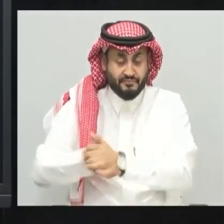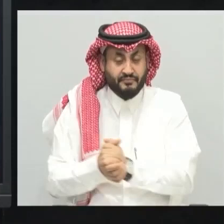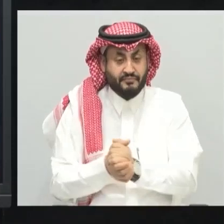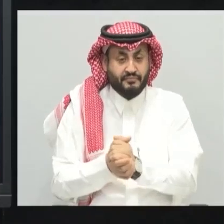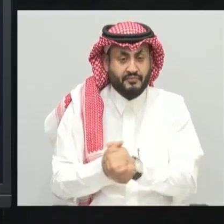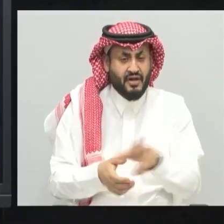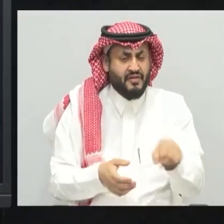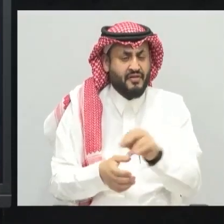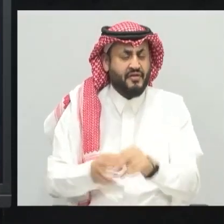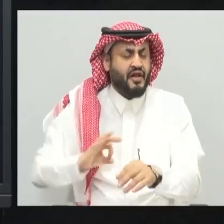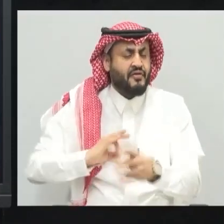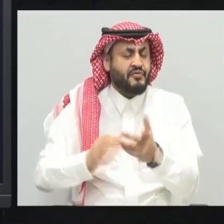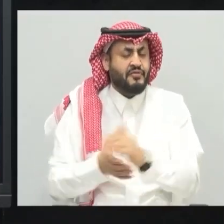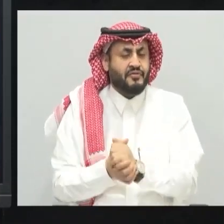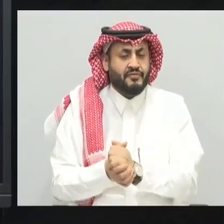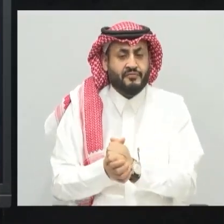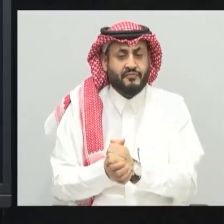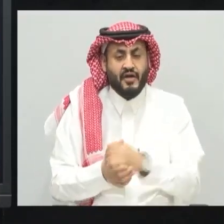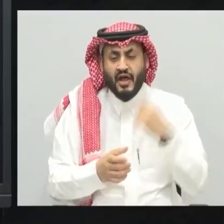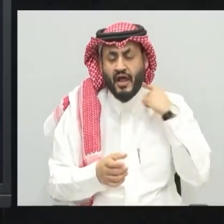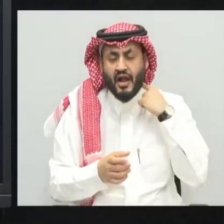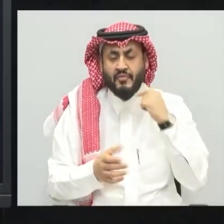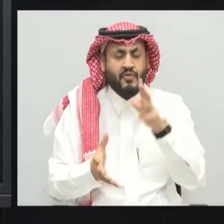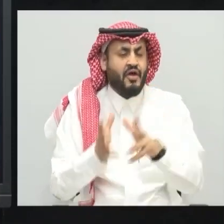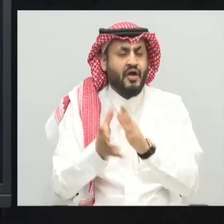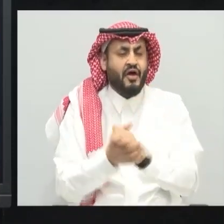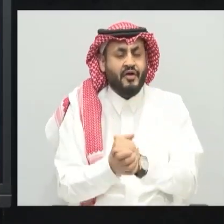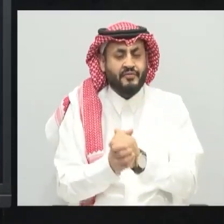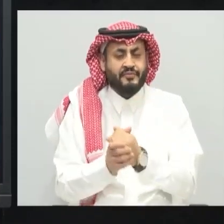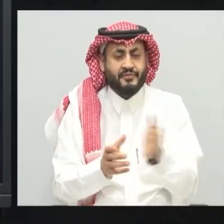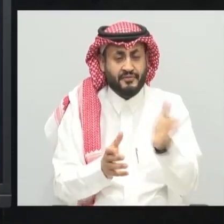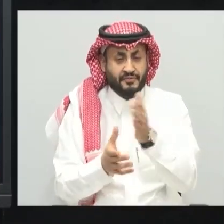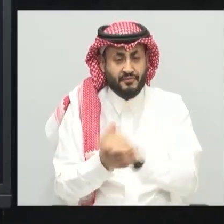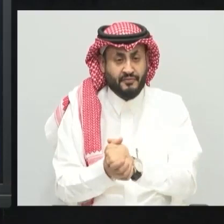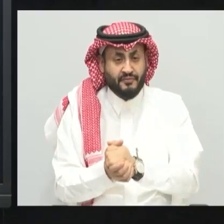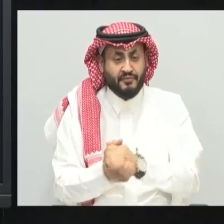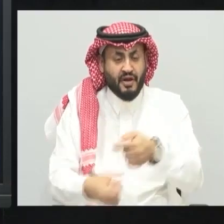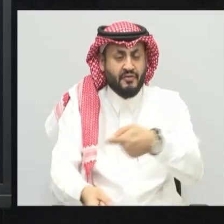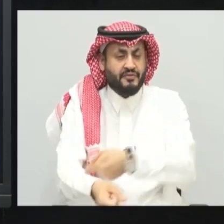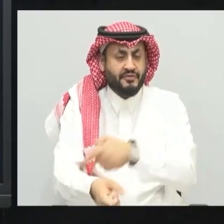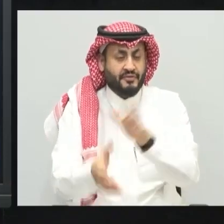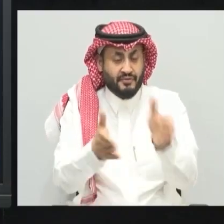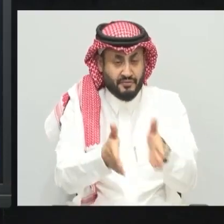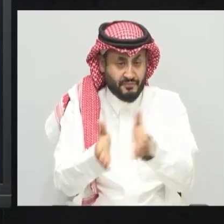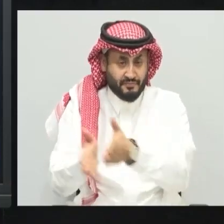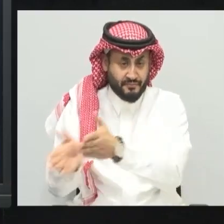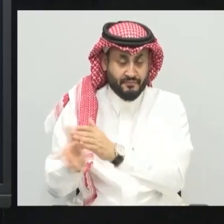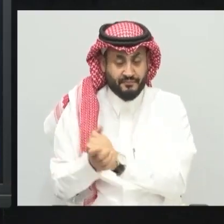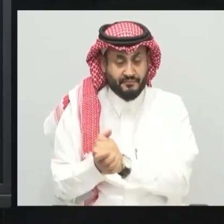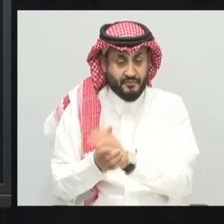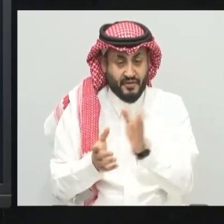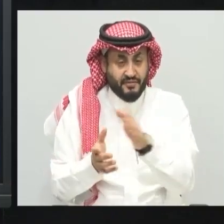مع ميوله وساه و حتى يتم التحقق من ذلك ساهمت في